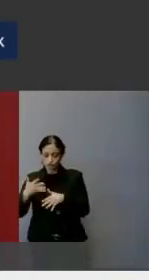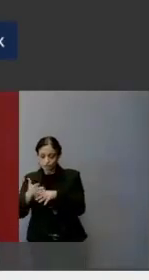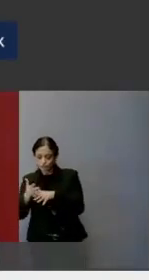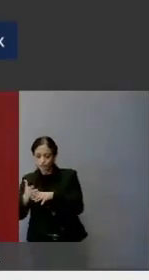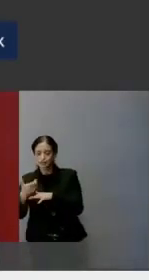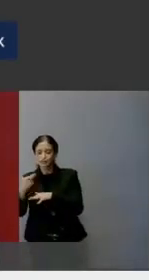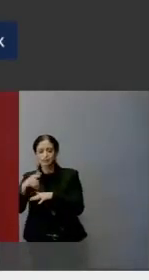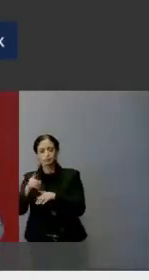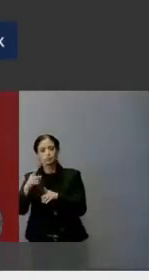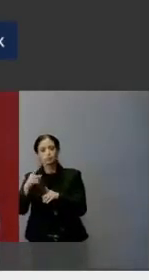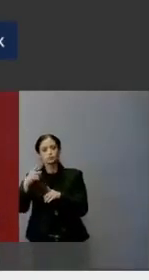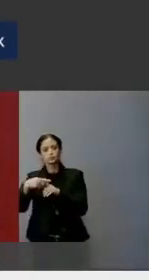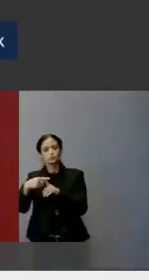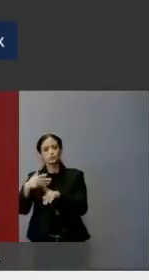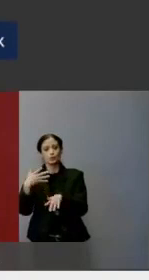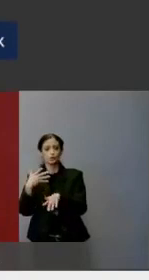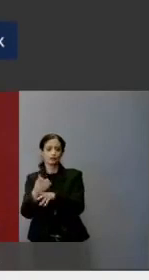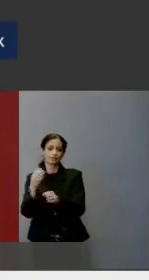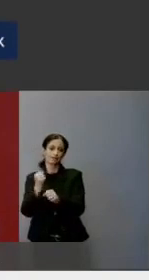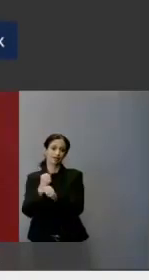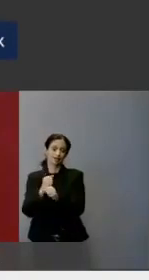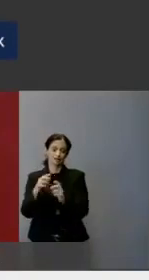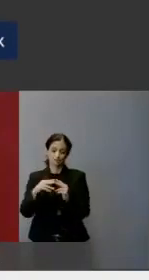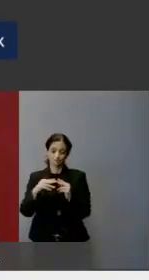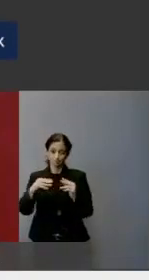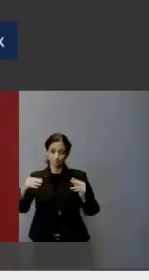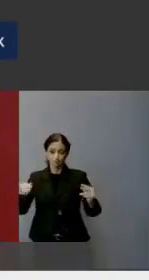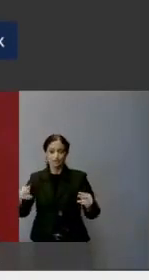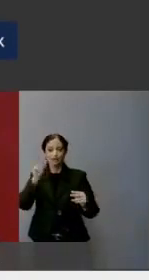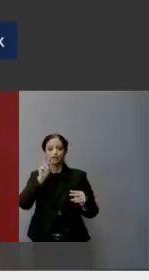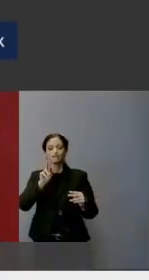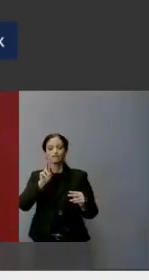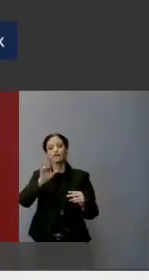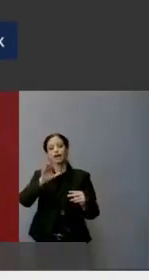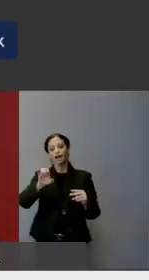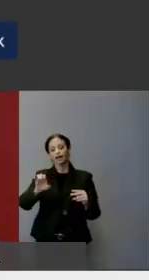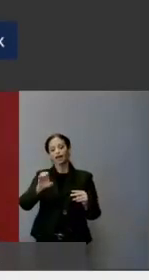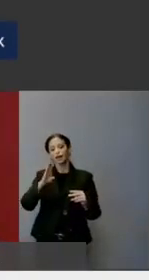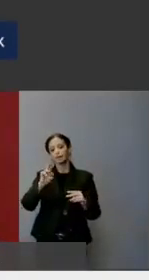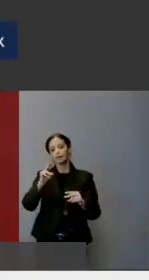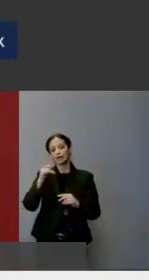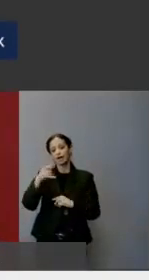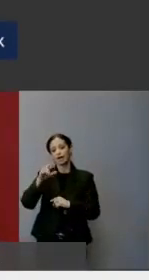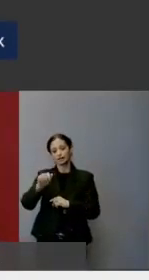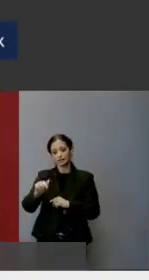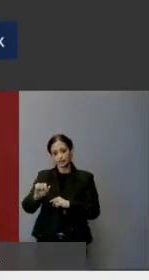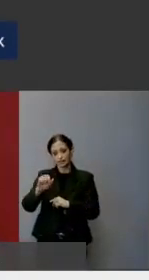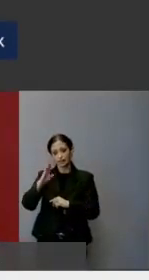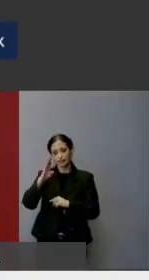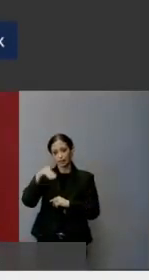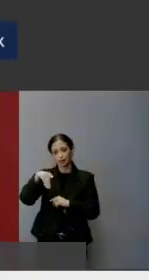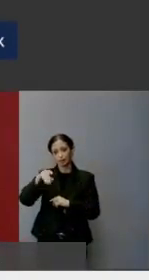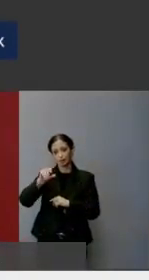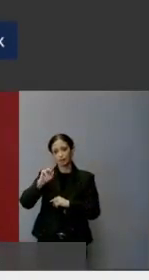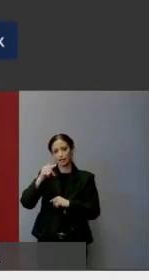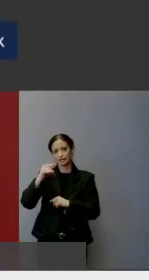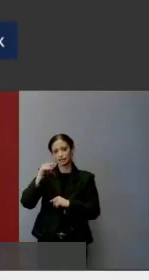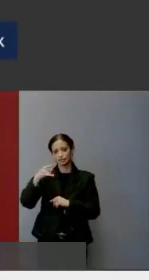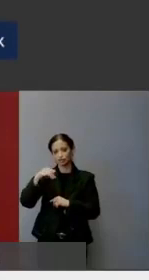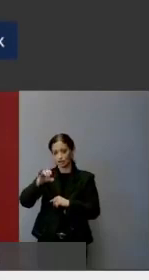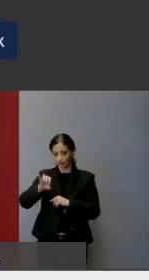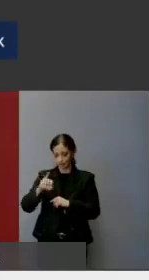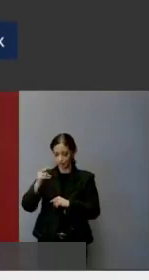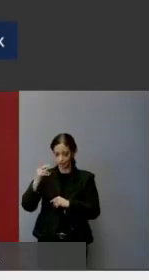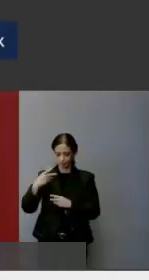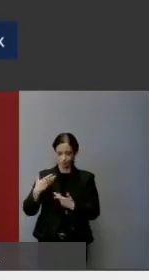brigate partigiane che oggi viene rimessa a nuovo come dire sono le situazioni oggettivamente